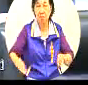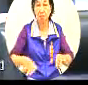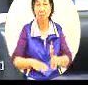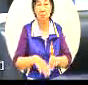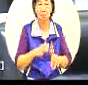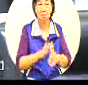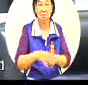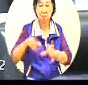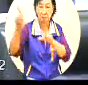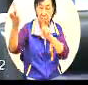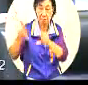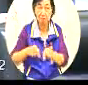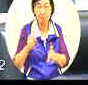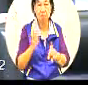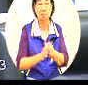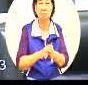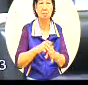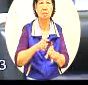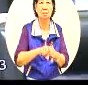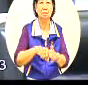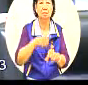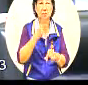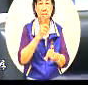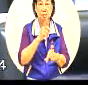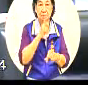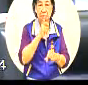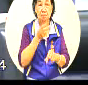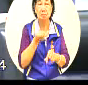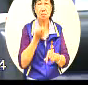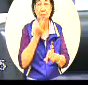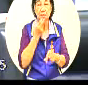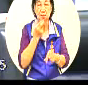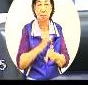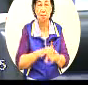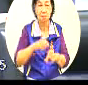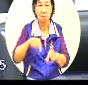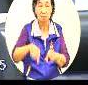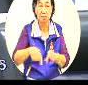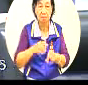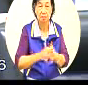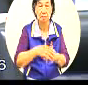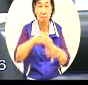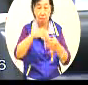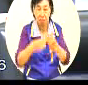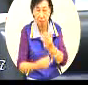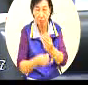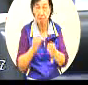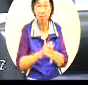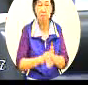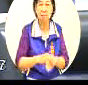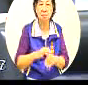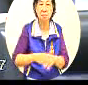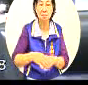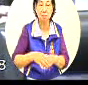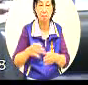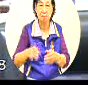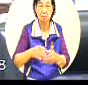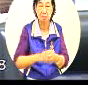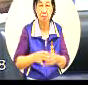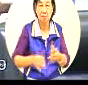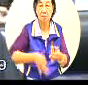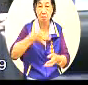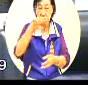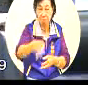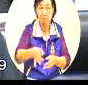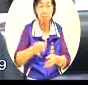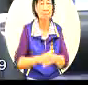令，现在宣布是说，预计要三年后才要再收这个同样的东西。那所以市长现在会变成一个很矛盾的